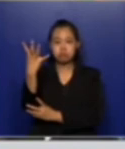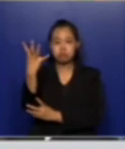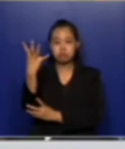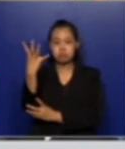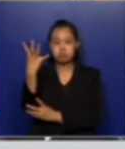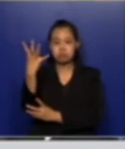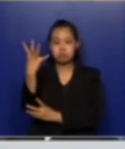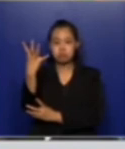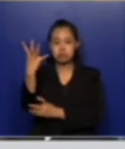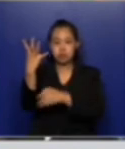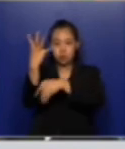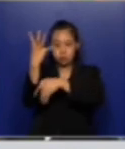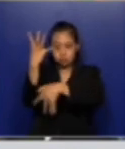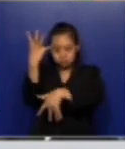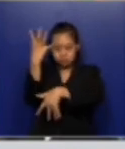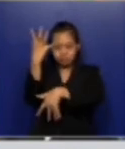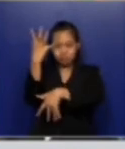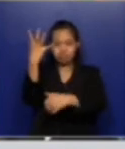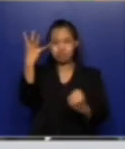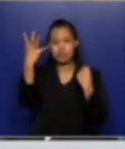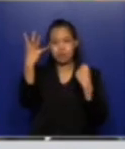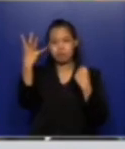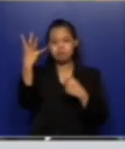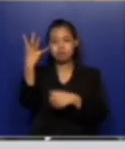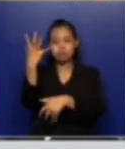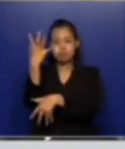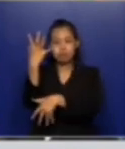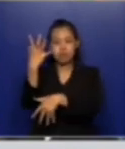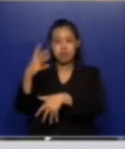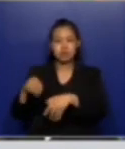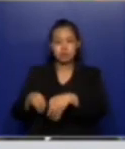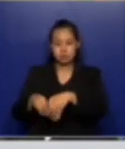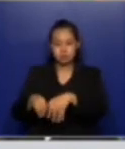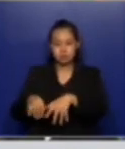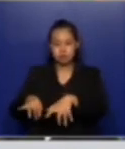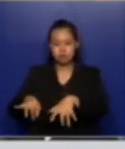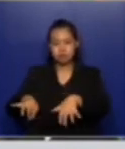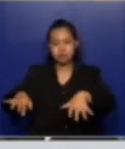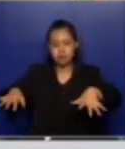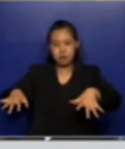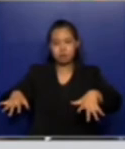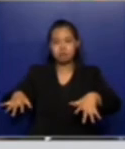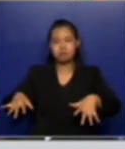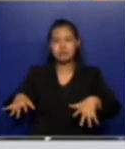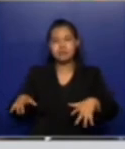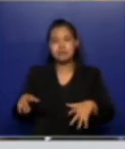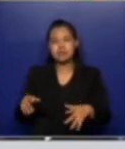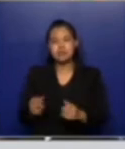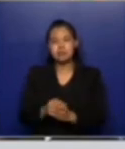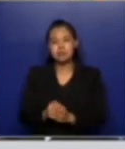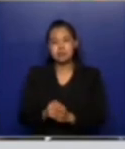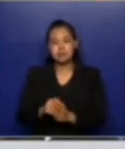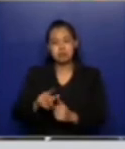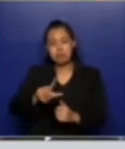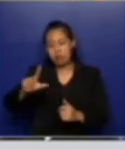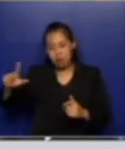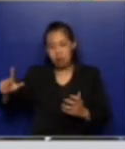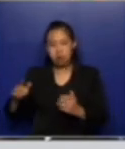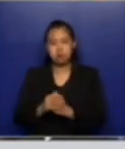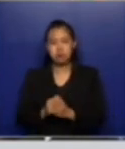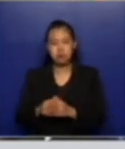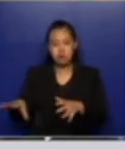นได้ด้วยรากแก้วแต่อย่าลืมรากฝอยที่มีเป็นล้านๆรากนะครับที่ดูดสารอาหารมาเลี้ยงล